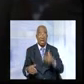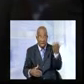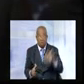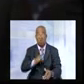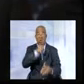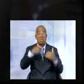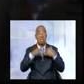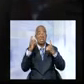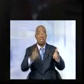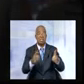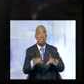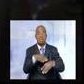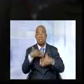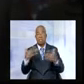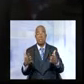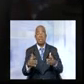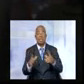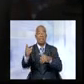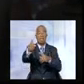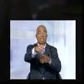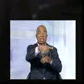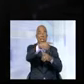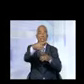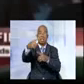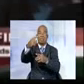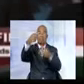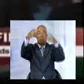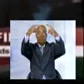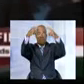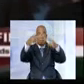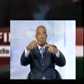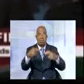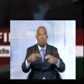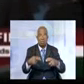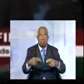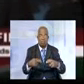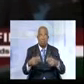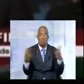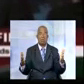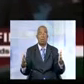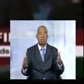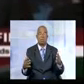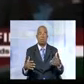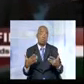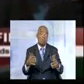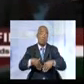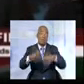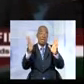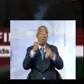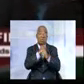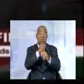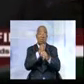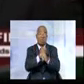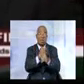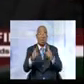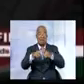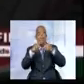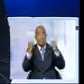alors 3 jours de deuil national à partir de demain. Les drapeaux seront en berne dans tout le pays.